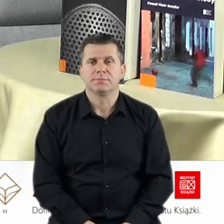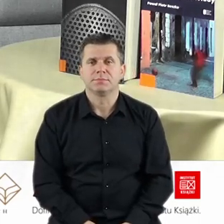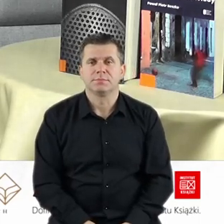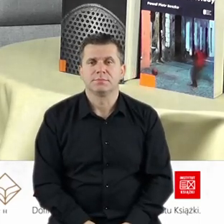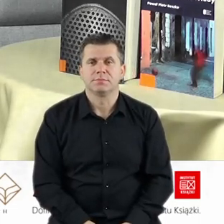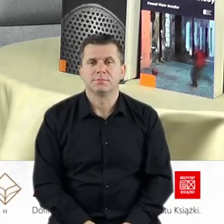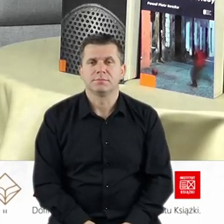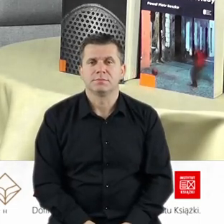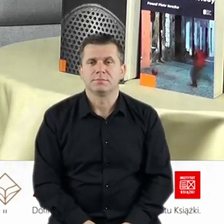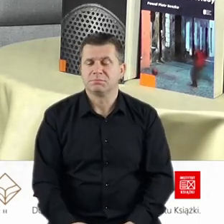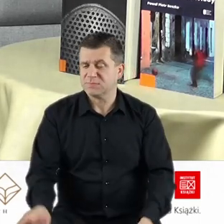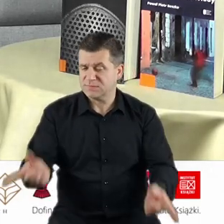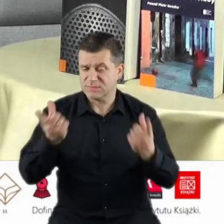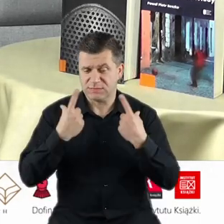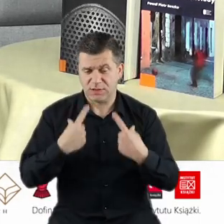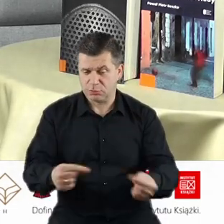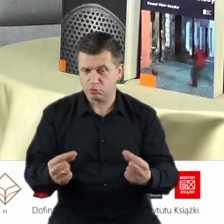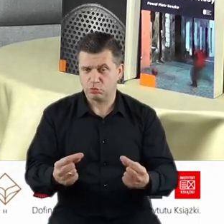I